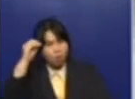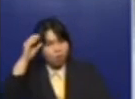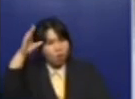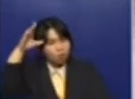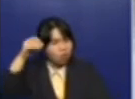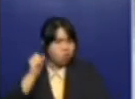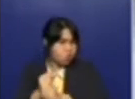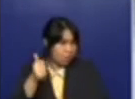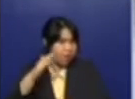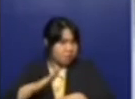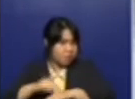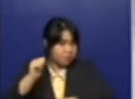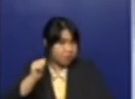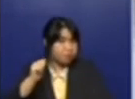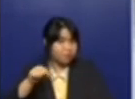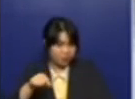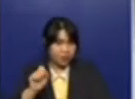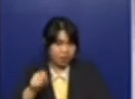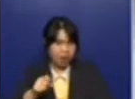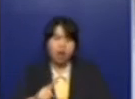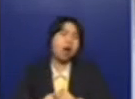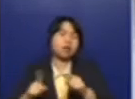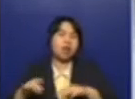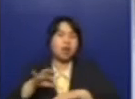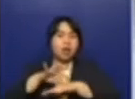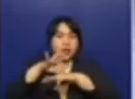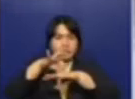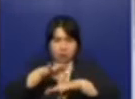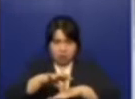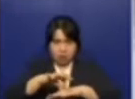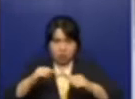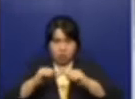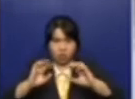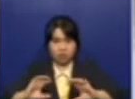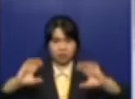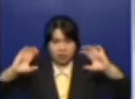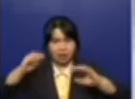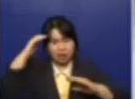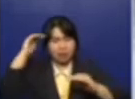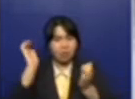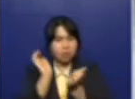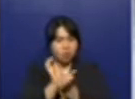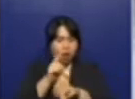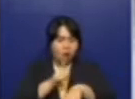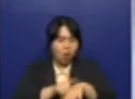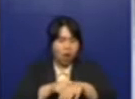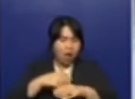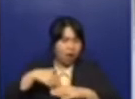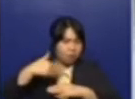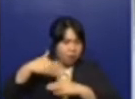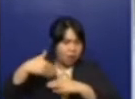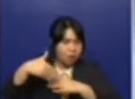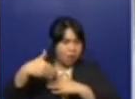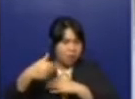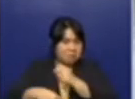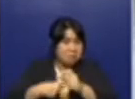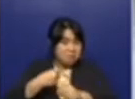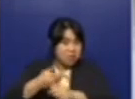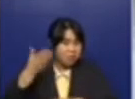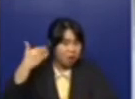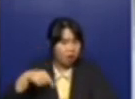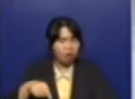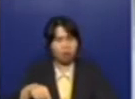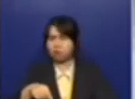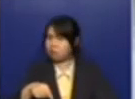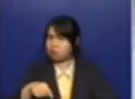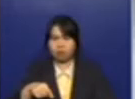ารถแต่การแต่งตั้งข้าราชการตำรวจในรอบระยะเวลาหลายปีที่ผ่านมานั้นไม่ได้คำนึง